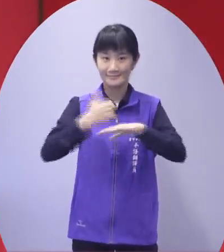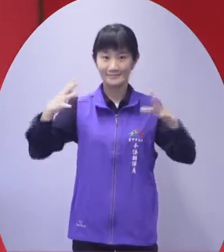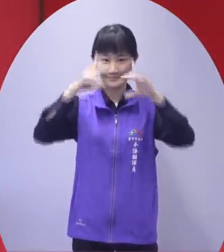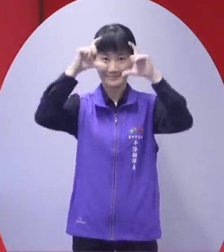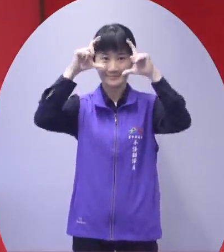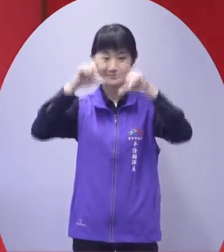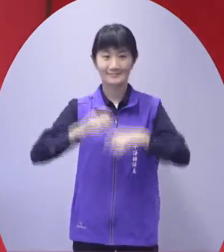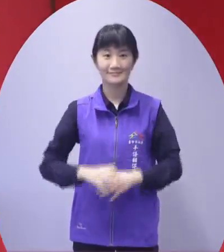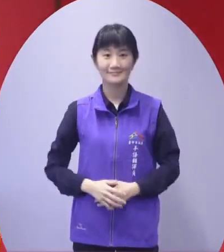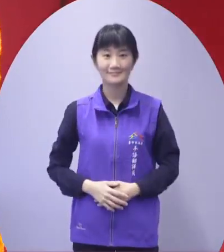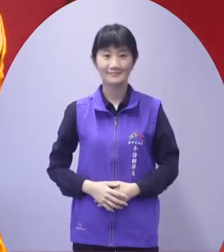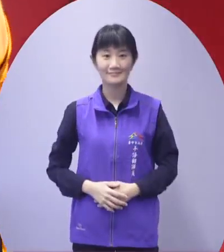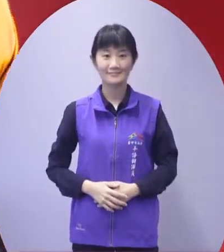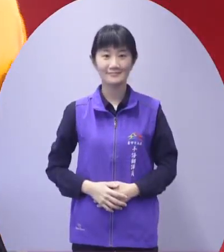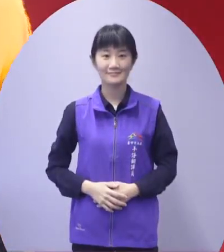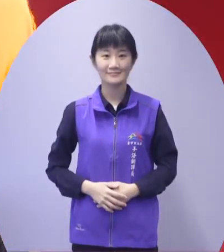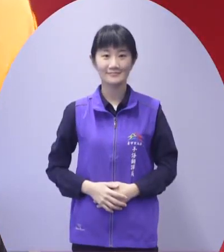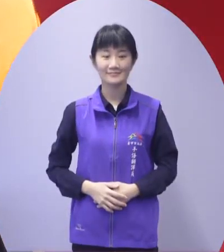影。